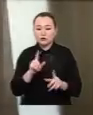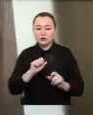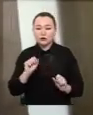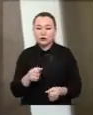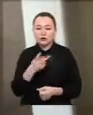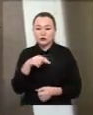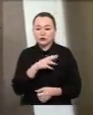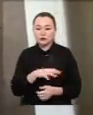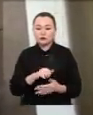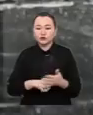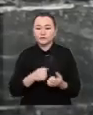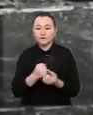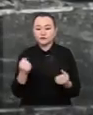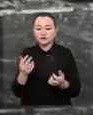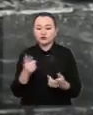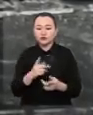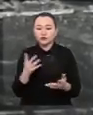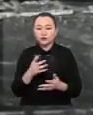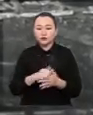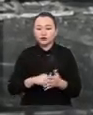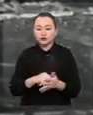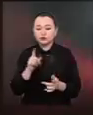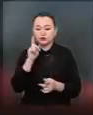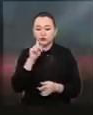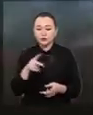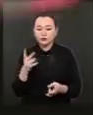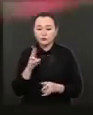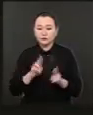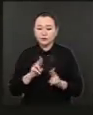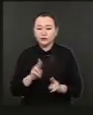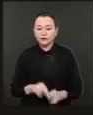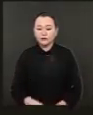Каковы причины взрыва и что нужно знать о безопасности?